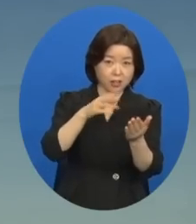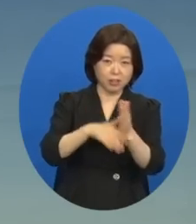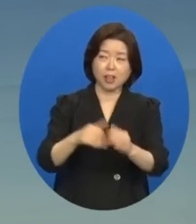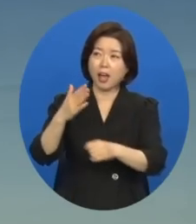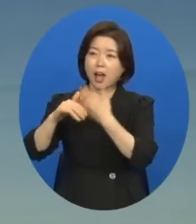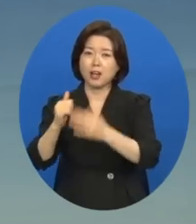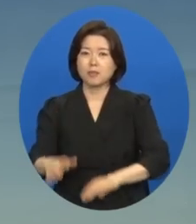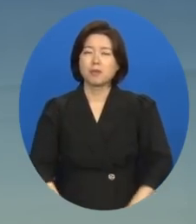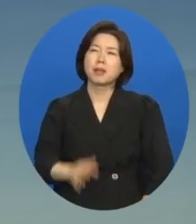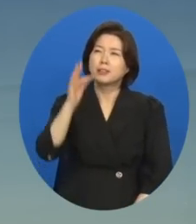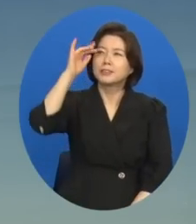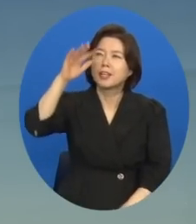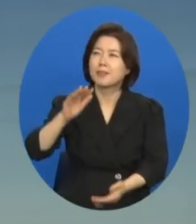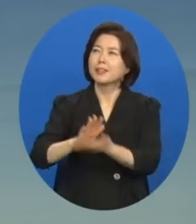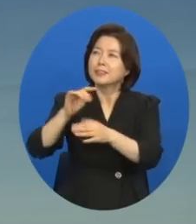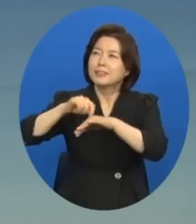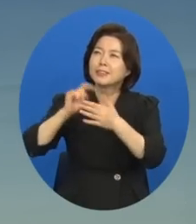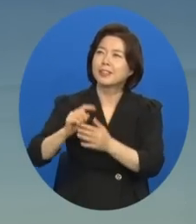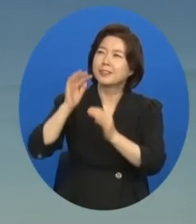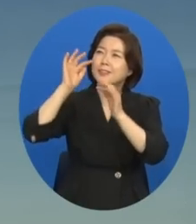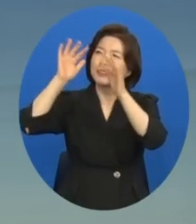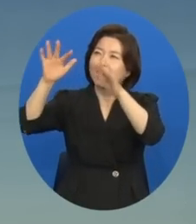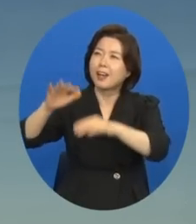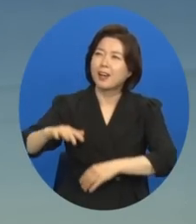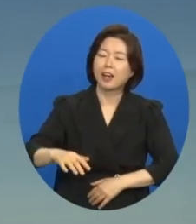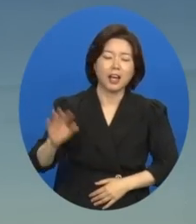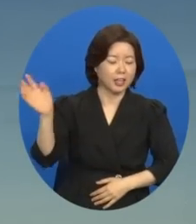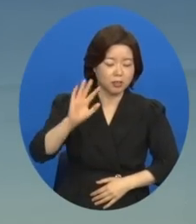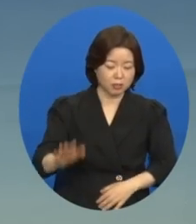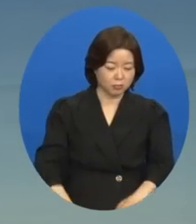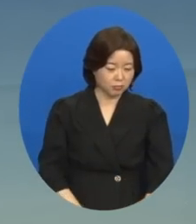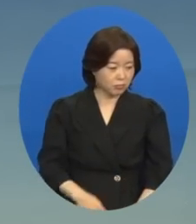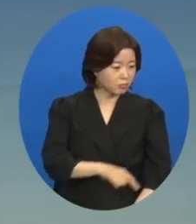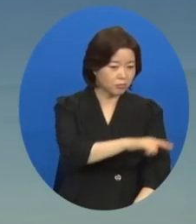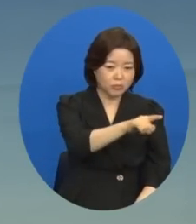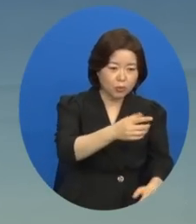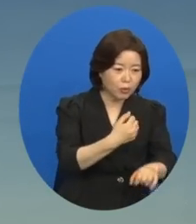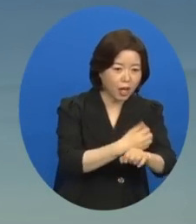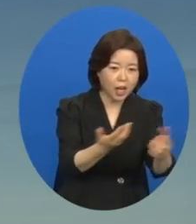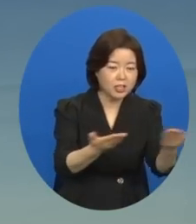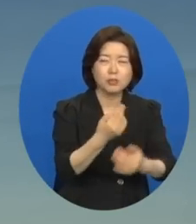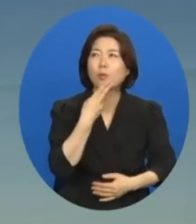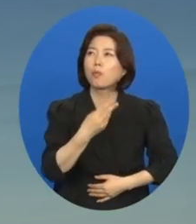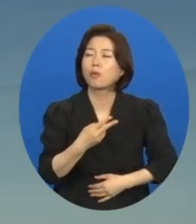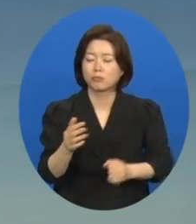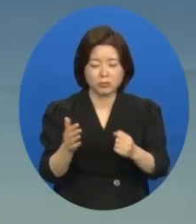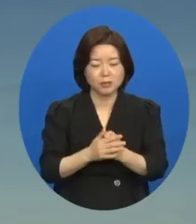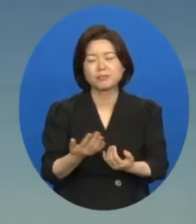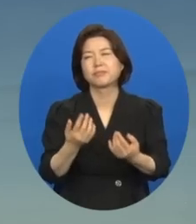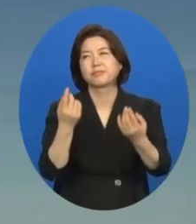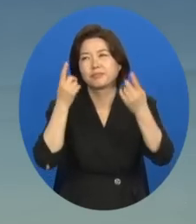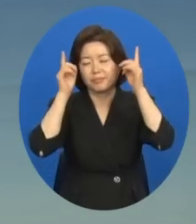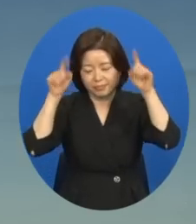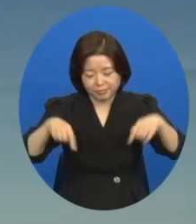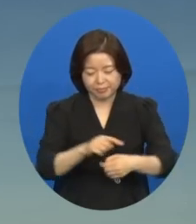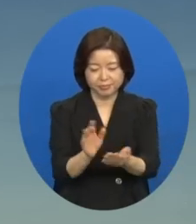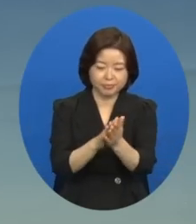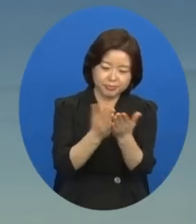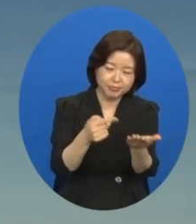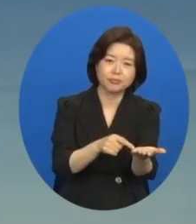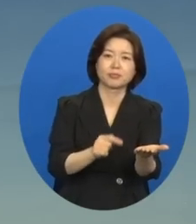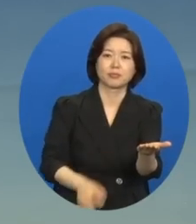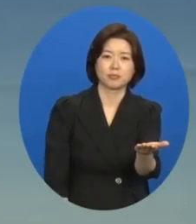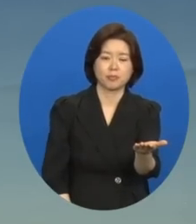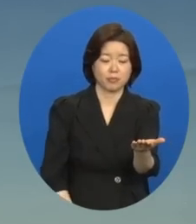앞에 막 사모하고 열정으로 읽었다기보다 할 게 없어서 읽었습니다. 그러니 말씀을 어떻게 읽었겠어요? 졸리면